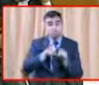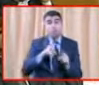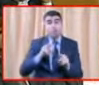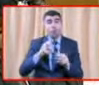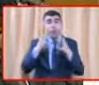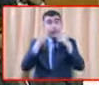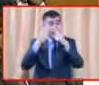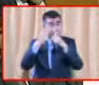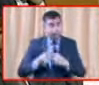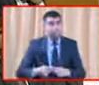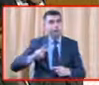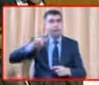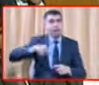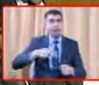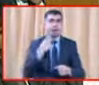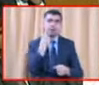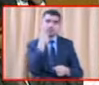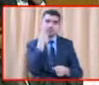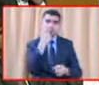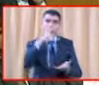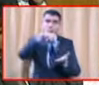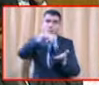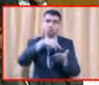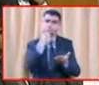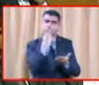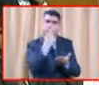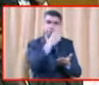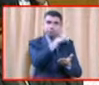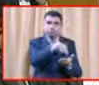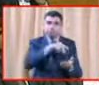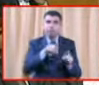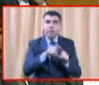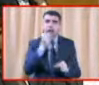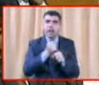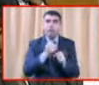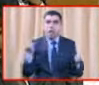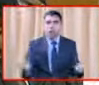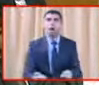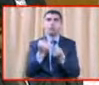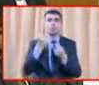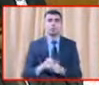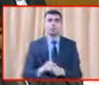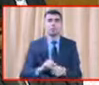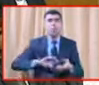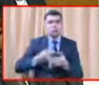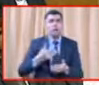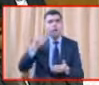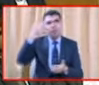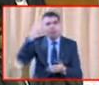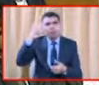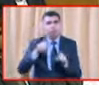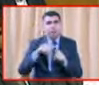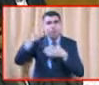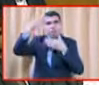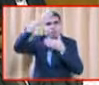ارض الواقع فهي يعني هي افعال ايضا. بلا شك حنا كاملين تنعرفوا ان المغرب هو